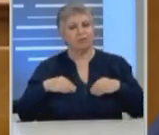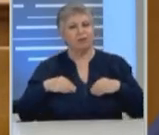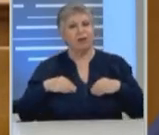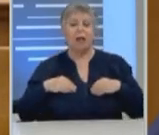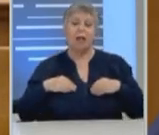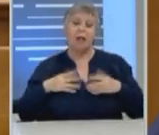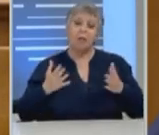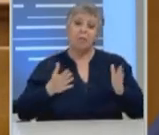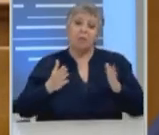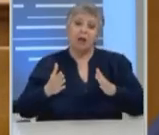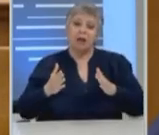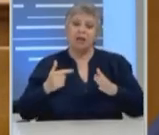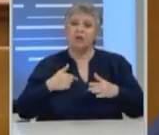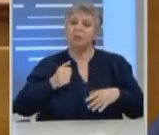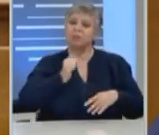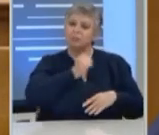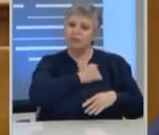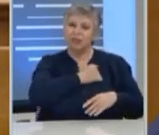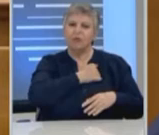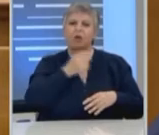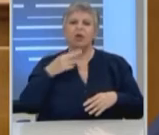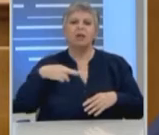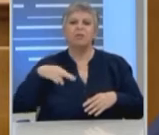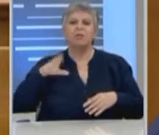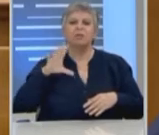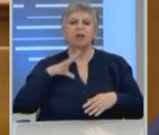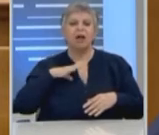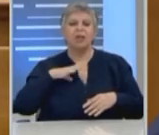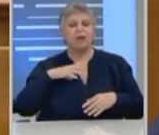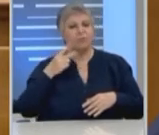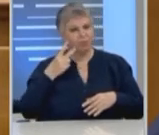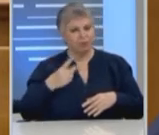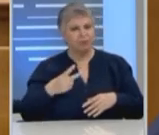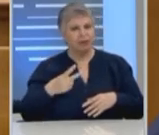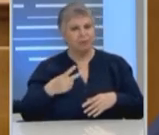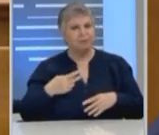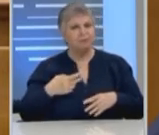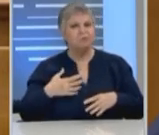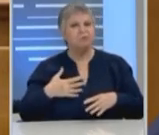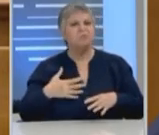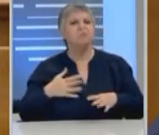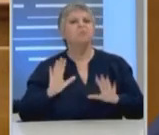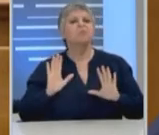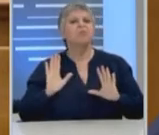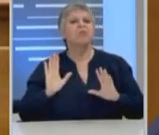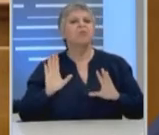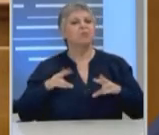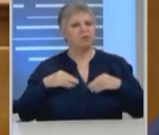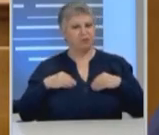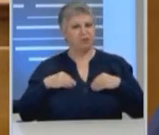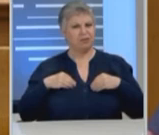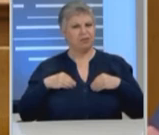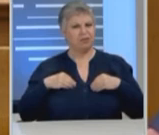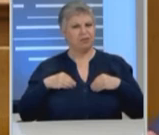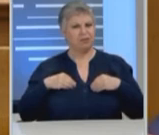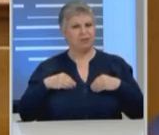πιστεύω η πλειοψηφία όσων παρακολουθεί, είναι ότι δεν τα καταφέρνετε να πείσετε. Δεν τα καταφέρνετε.